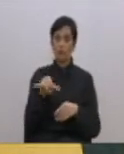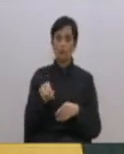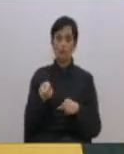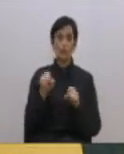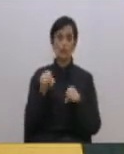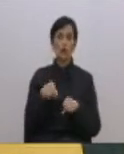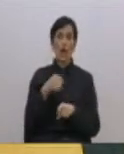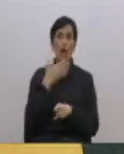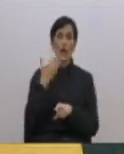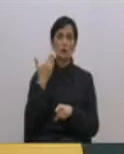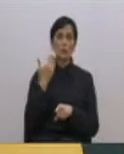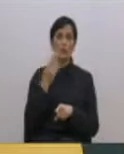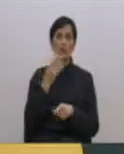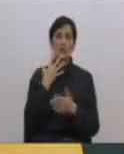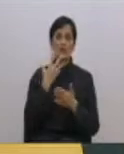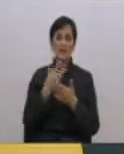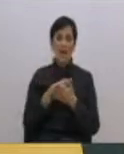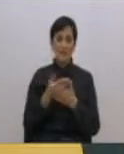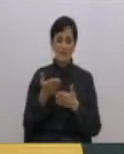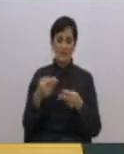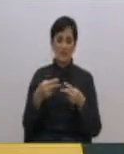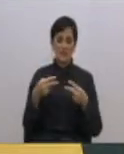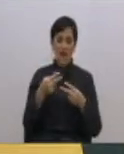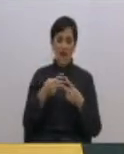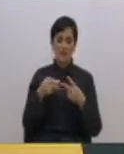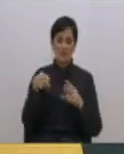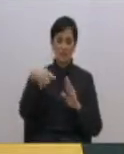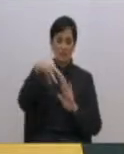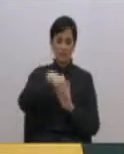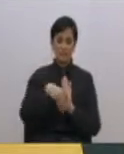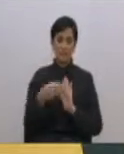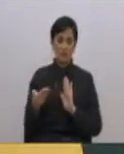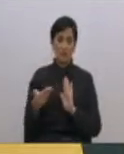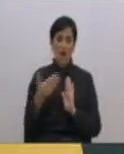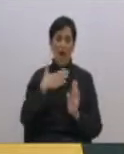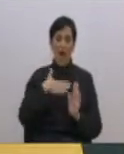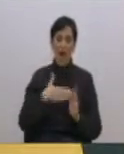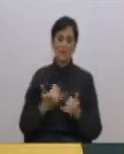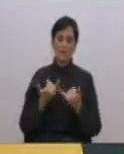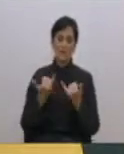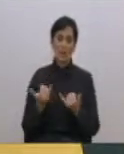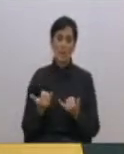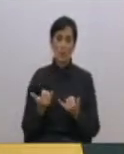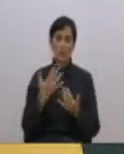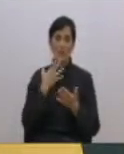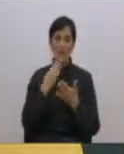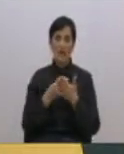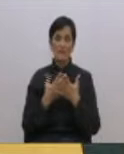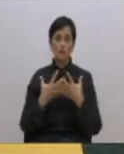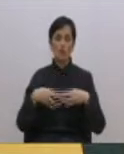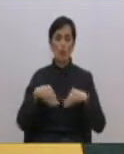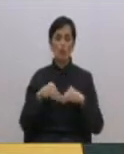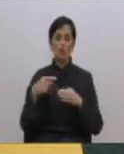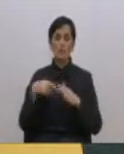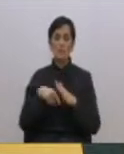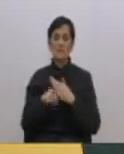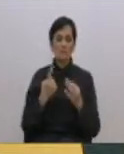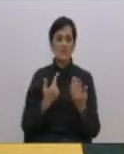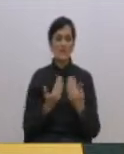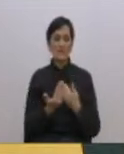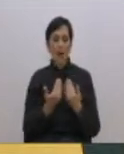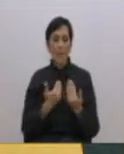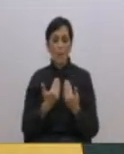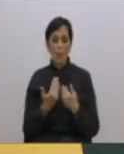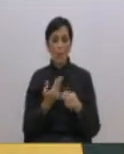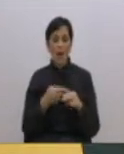თქვა თუნდაც თავი თანა საკნელი შესაბამისად ასიამოვნოს თავისი ოჯახის მიერ მიწოდებული რაღაც საკვებიდან, ხო? არ